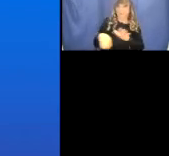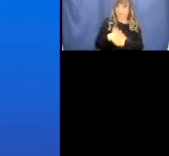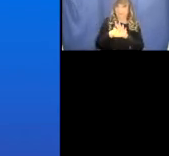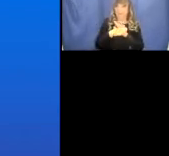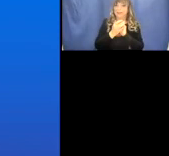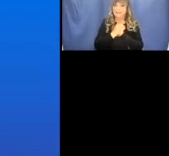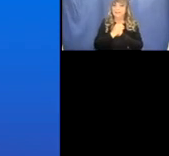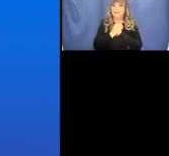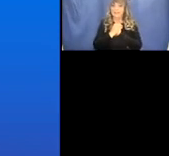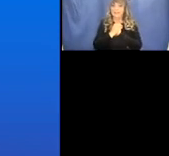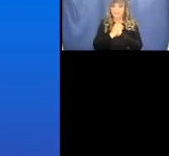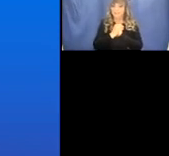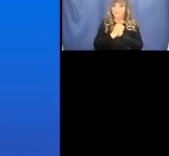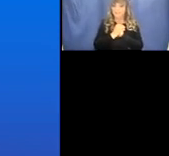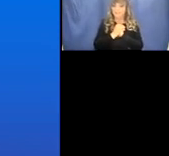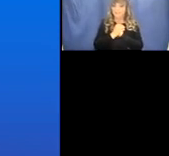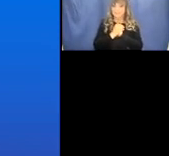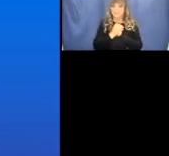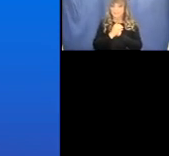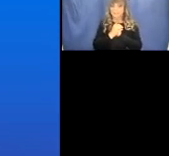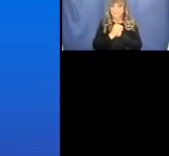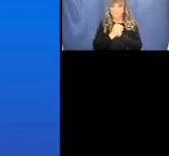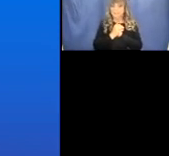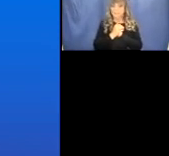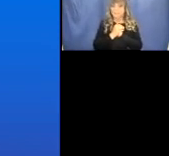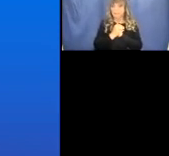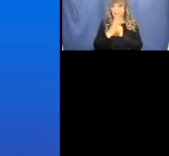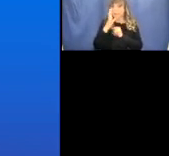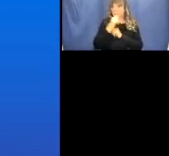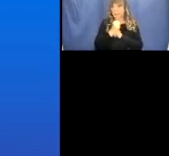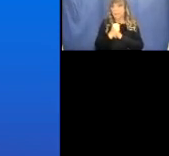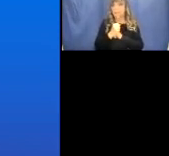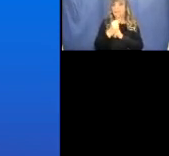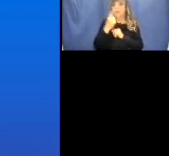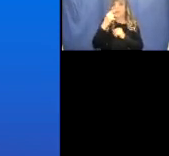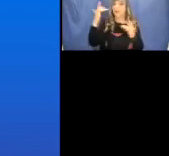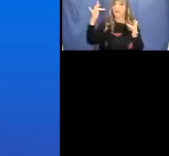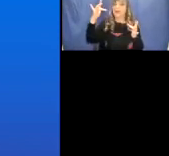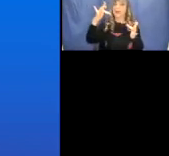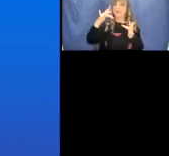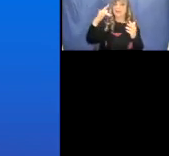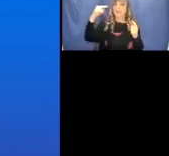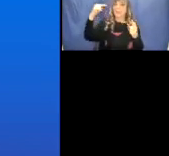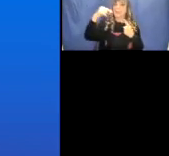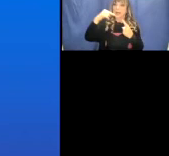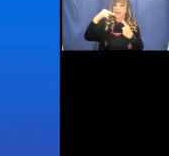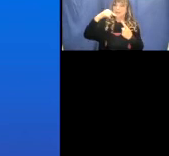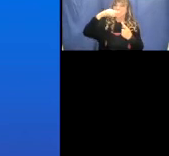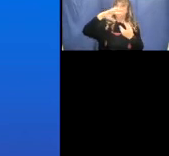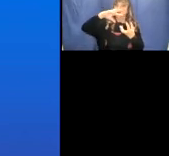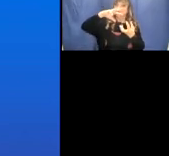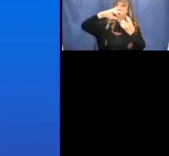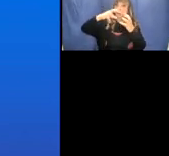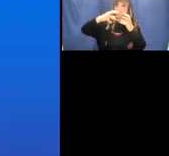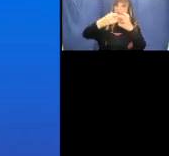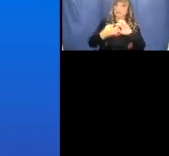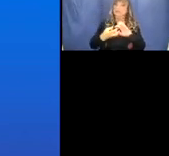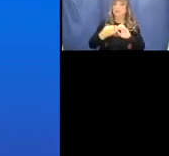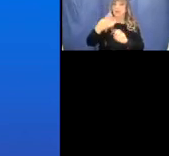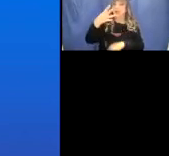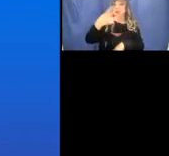diciamo individuato un asse di rotazione il quaternario